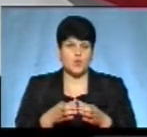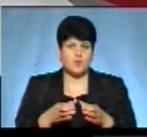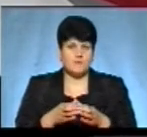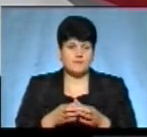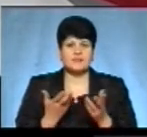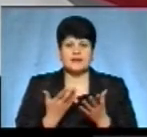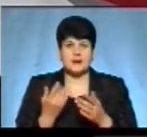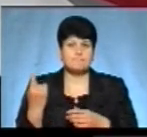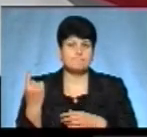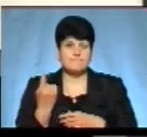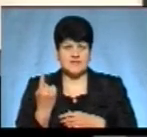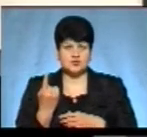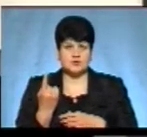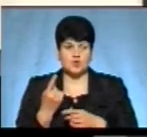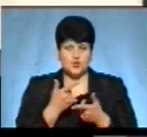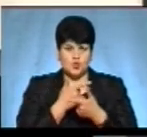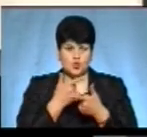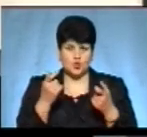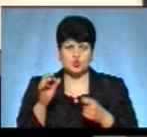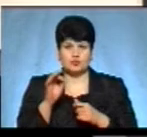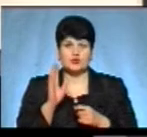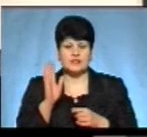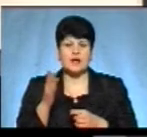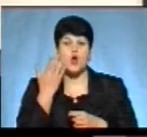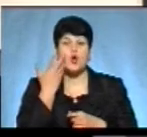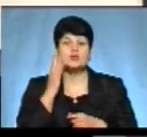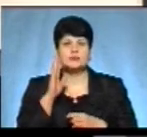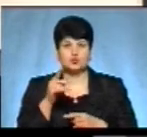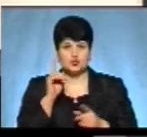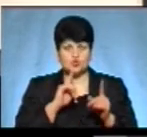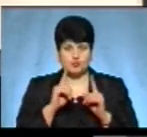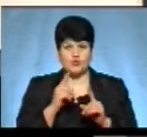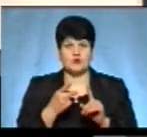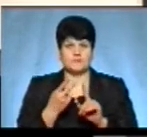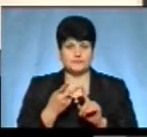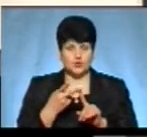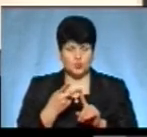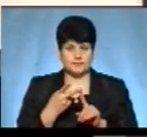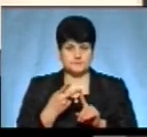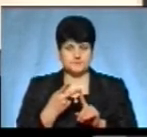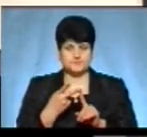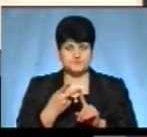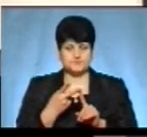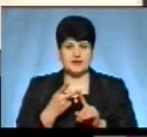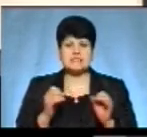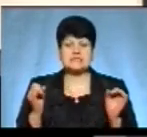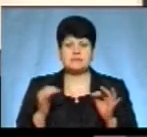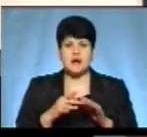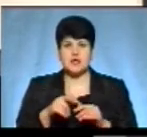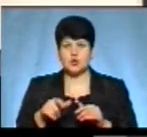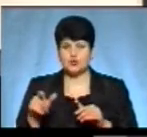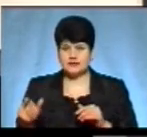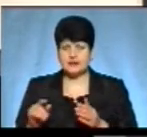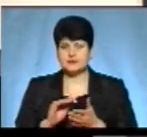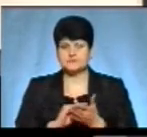яка перше оголошує про те, коли будуть збори. Друге, збирає цих людей,